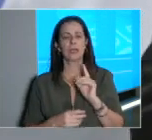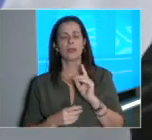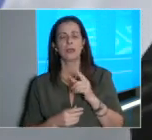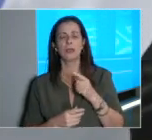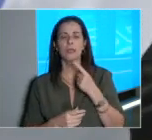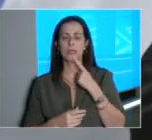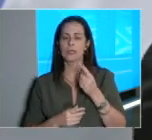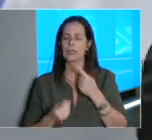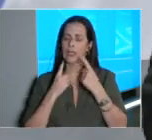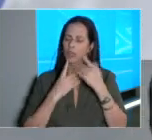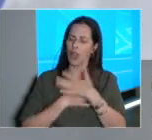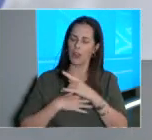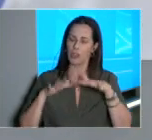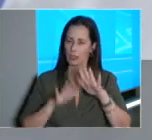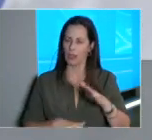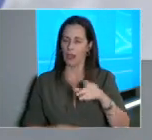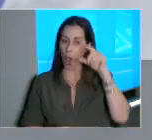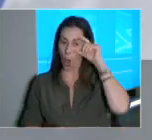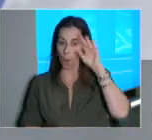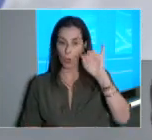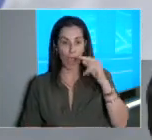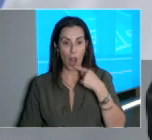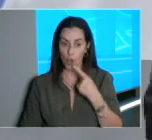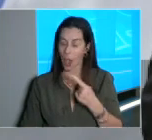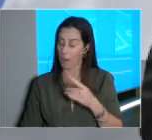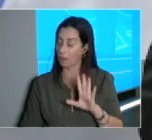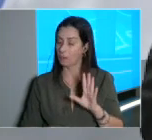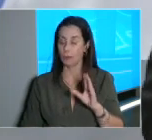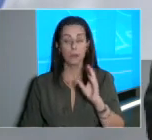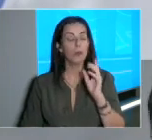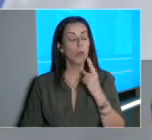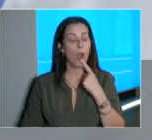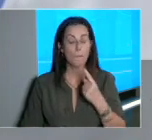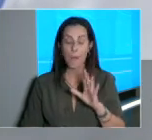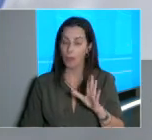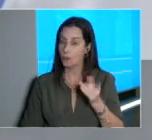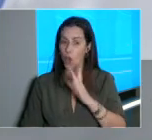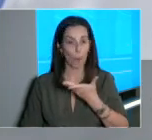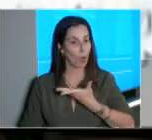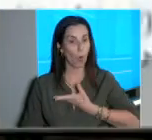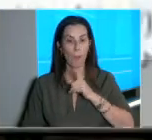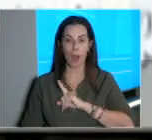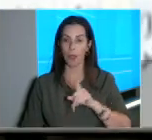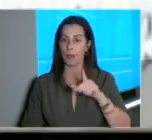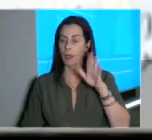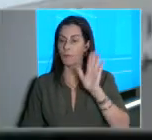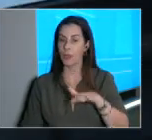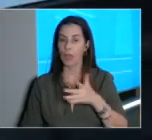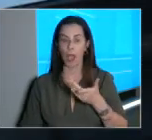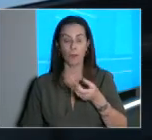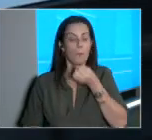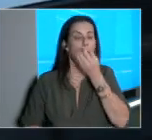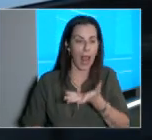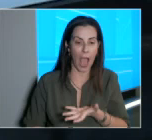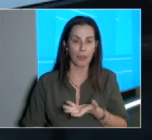של אהבה ולא שיח של שנאה. בוגי אלון אמר בשידור ישיר שלא מקובלת עליו, וכנראה ברח לו